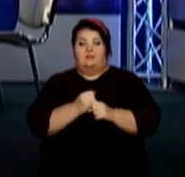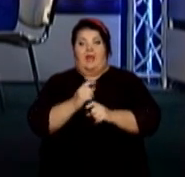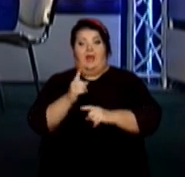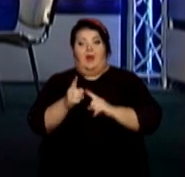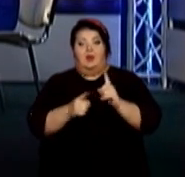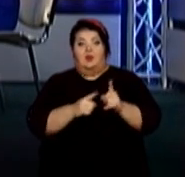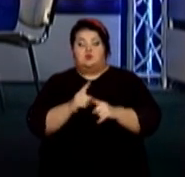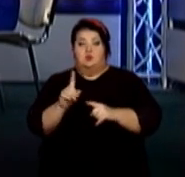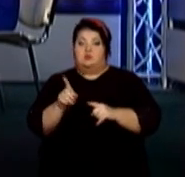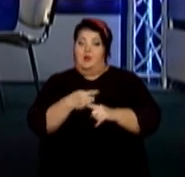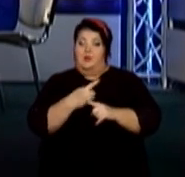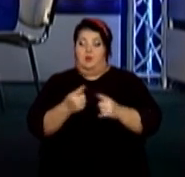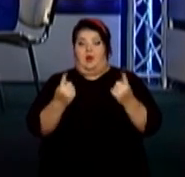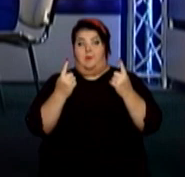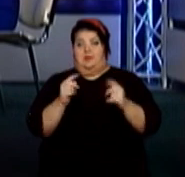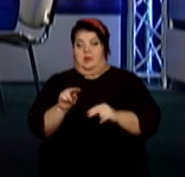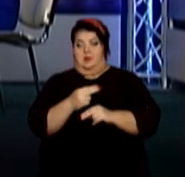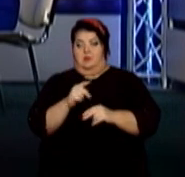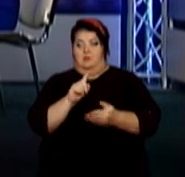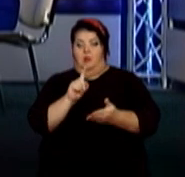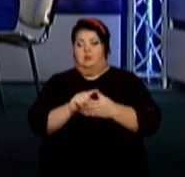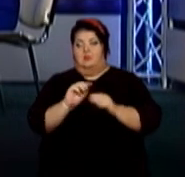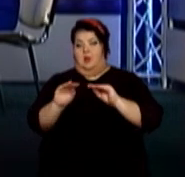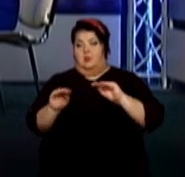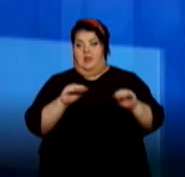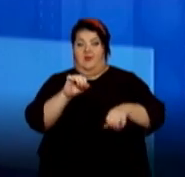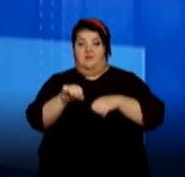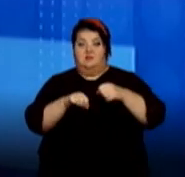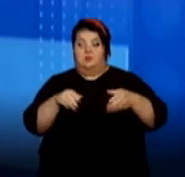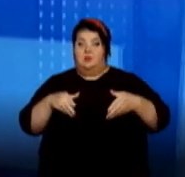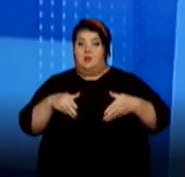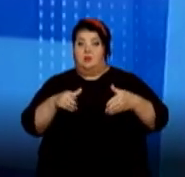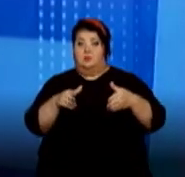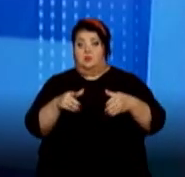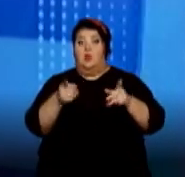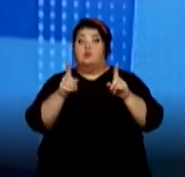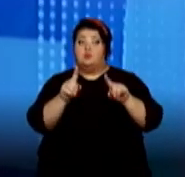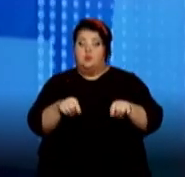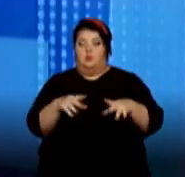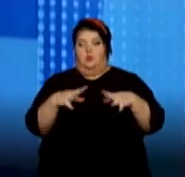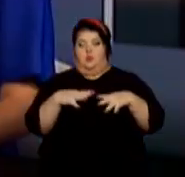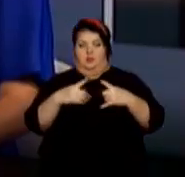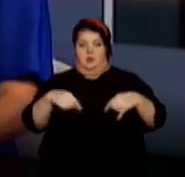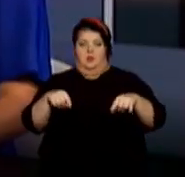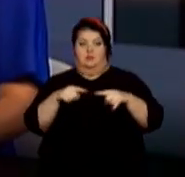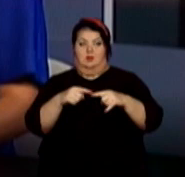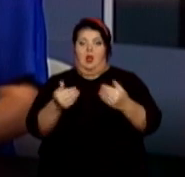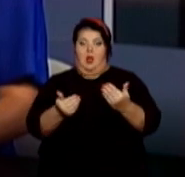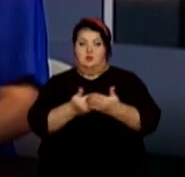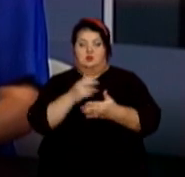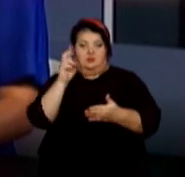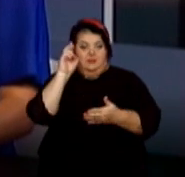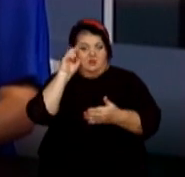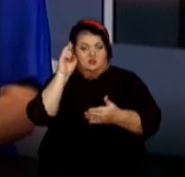реконструкція або капітальний ремонт, вони повинні облаштовуватися саме велосипедною інфраструктурою. В рамках цього була і облаштована по вулиці Огнівській. Нові державно-будівельні норми